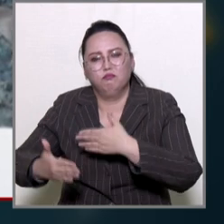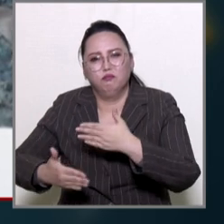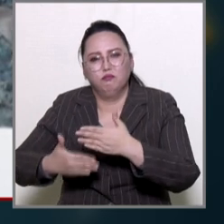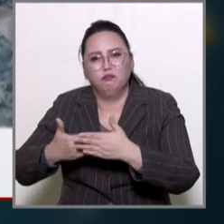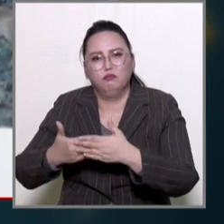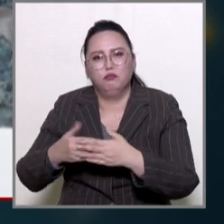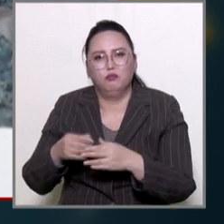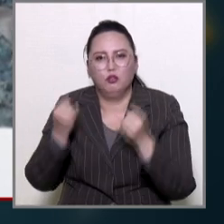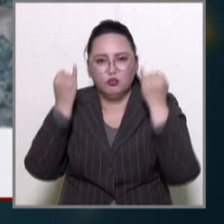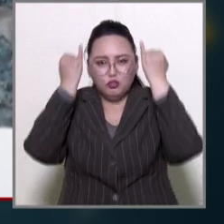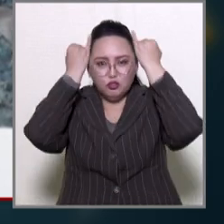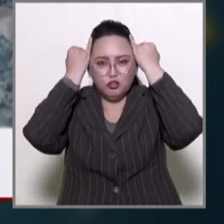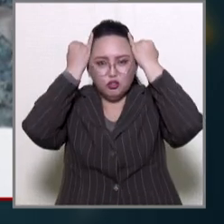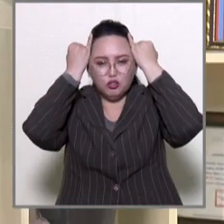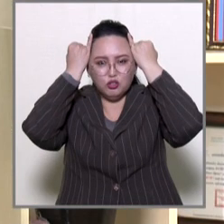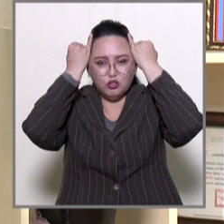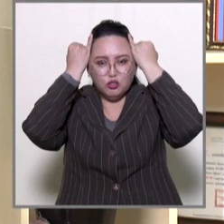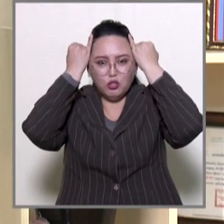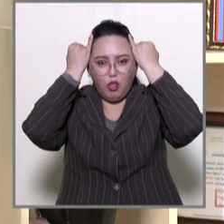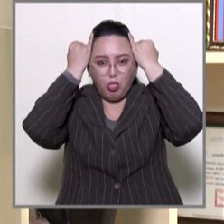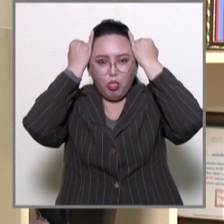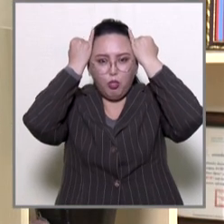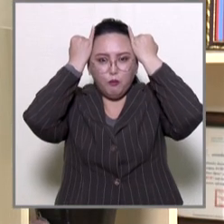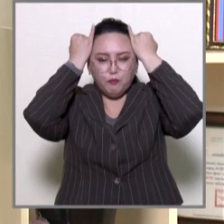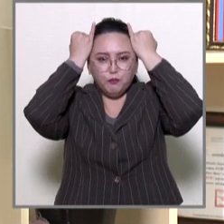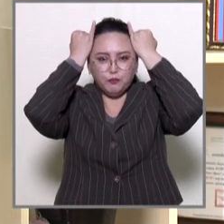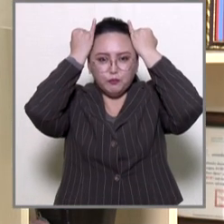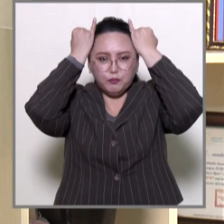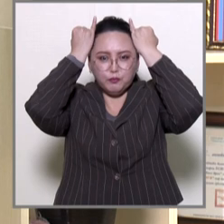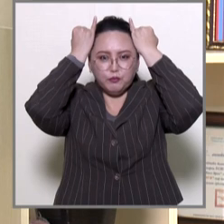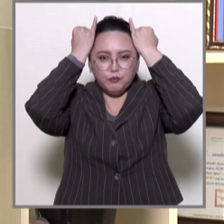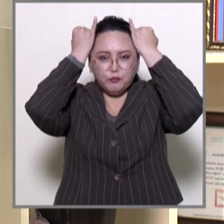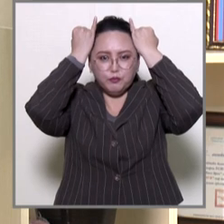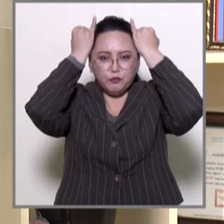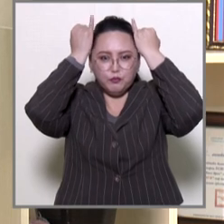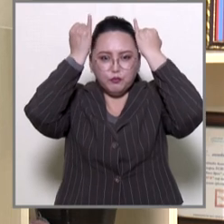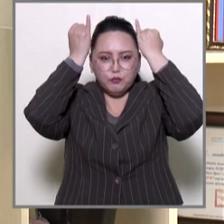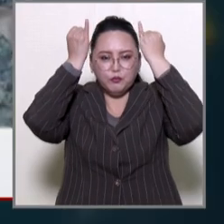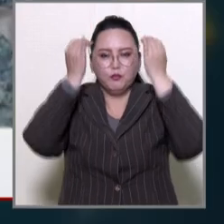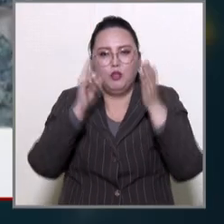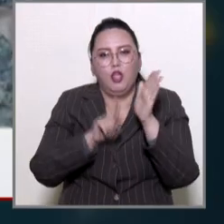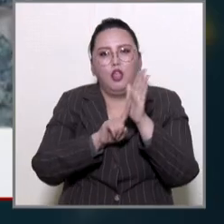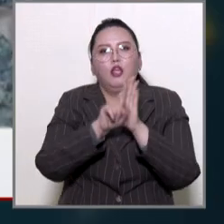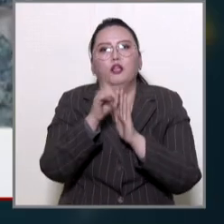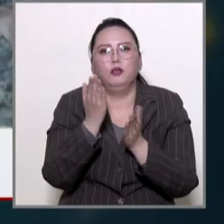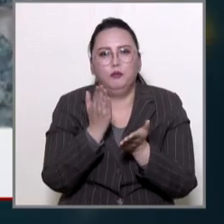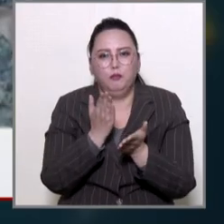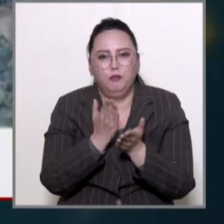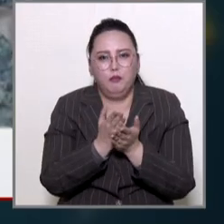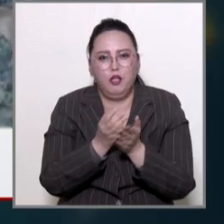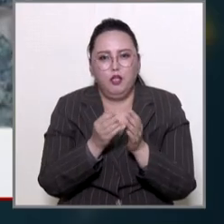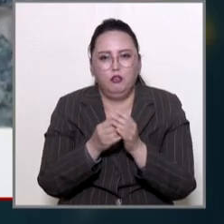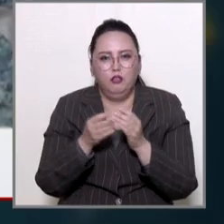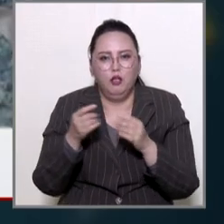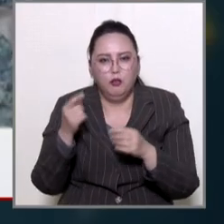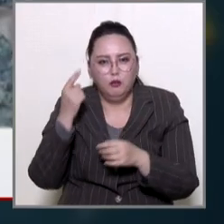хөөрхөн эвэрцэх хуйлаа. Энэ үеэс ишиг би тэх болох гэж байгаа мэн гэдгийг там том гардарлан сүрлэг эвэртэй болохын донд